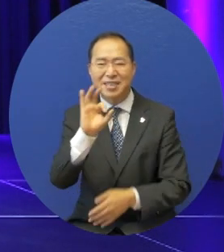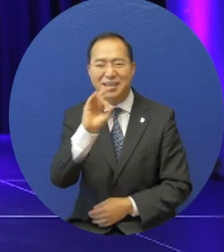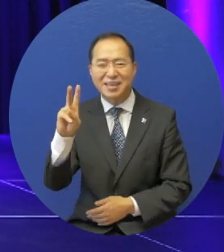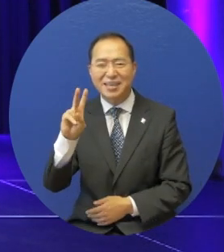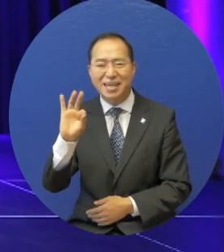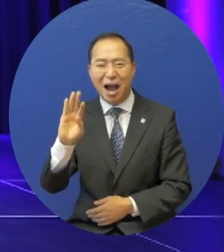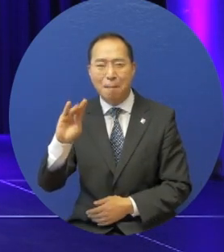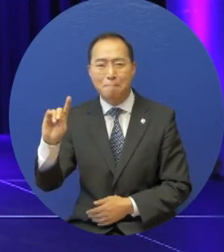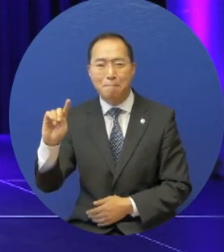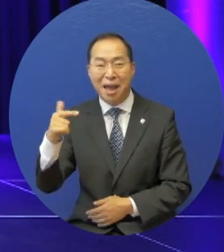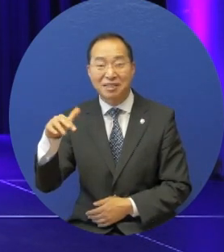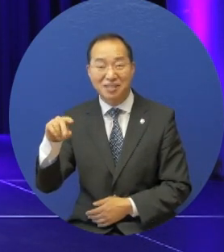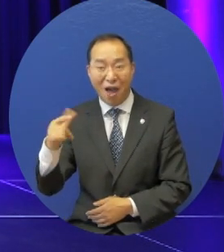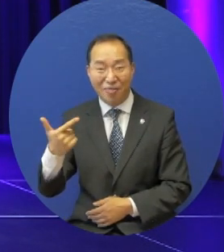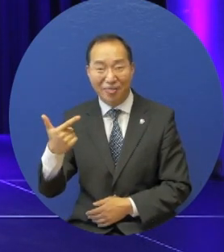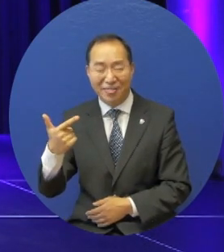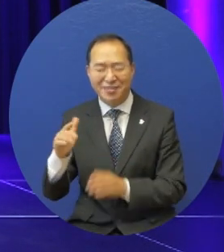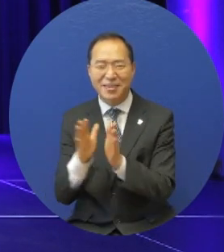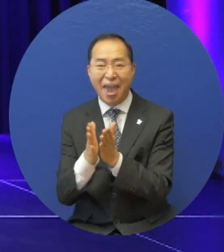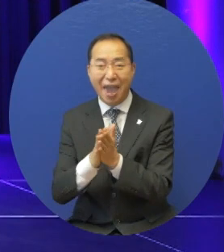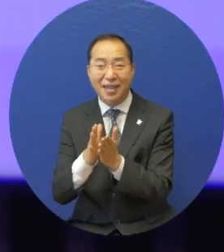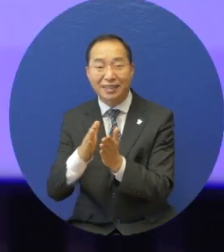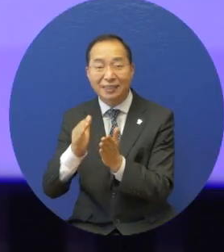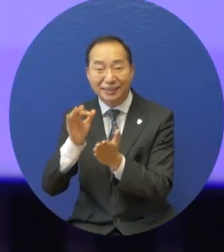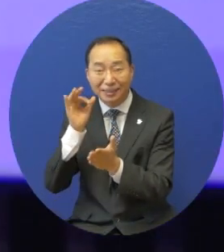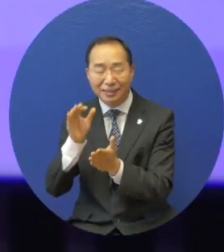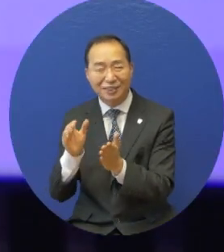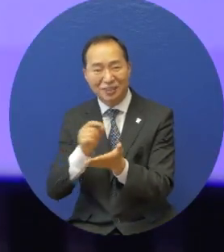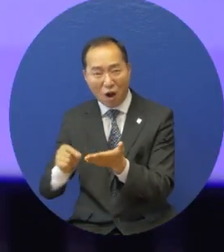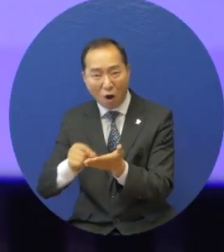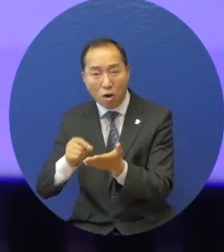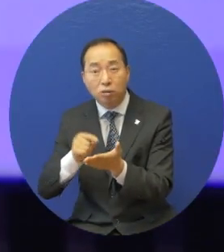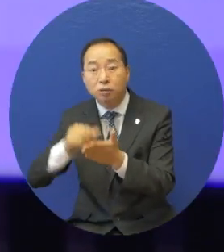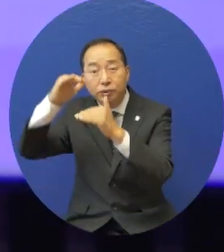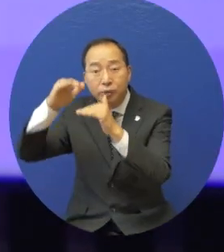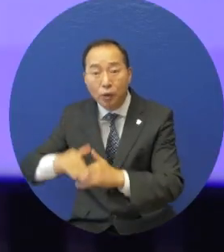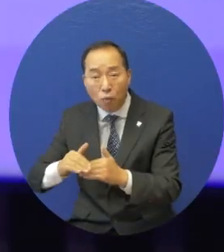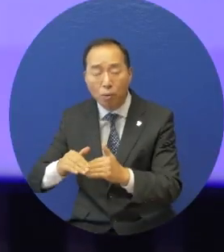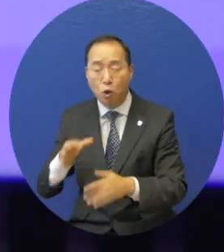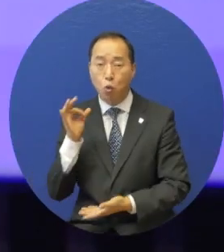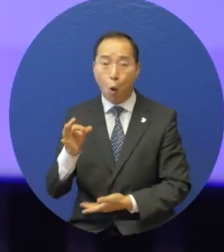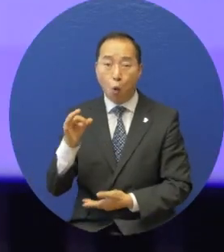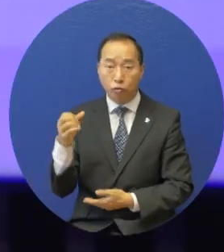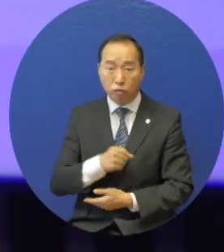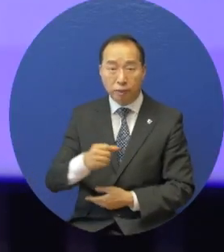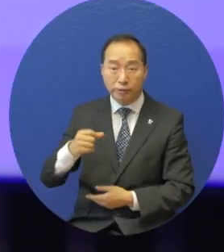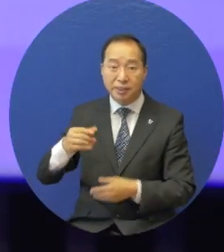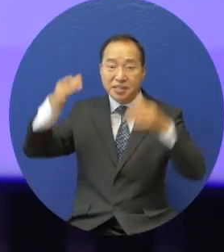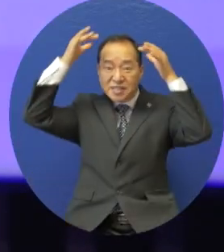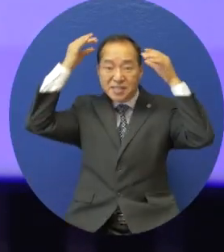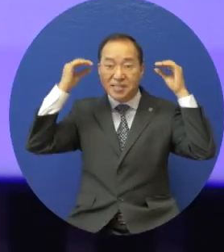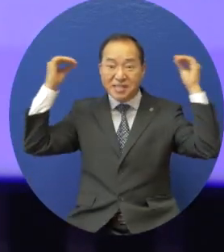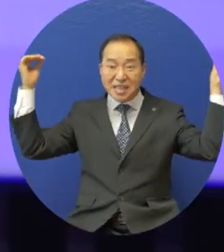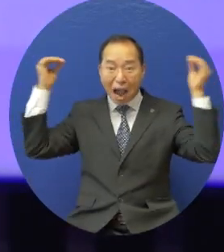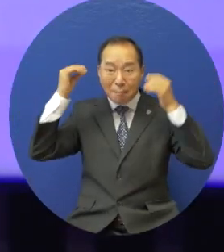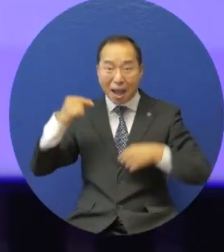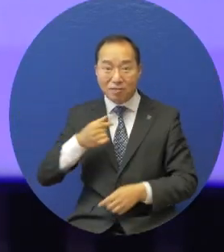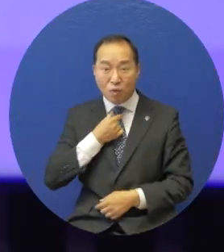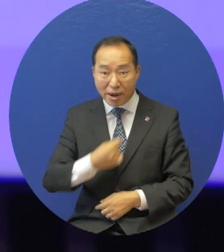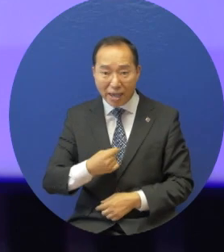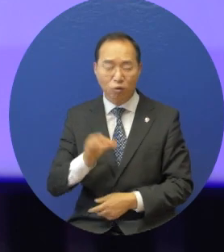아시다시피 돈으로 양반을 사는 이야기잖아요. 그러니까 계급을 돈으로 사는 이야기죠. 이 시대가 이제 그랬던 시대입니다.